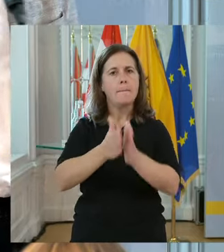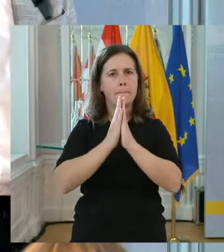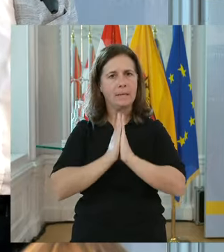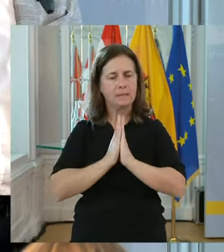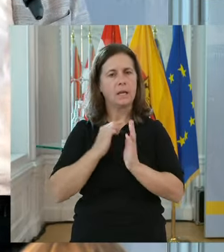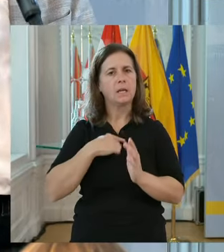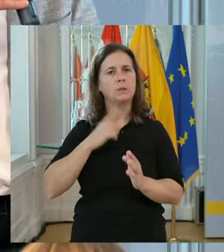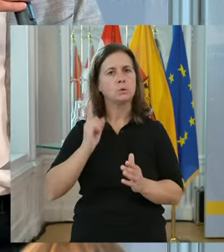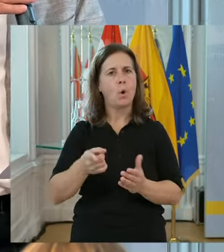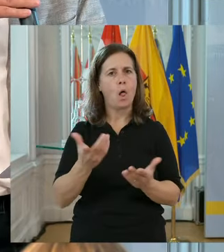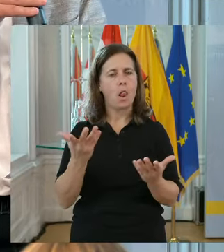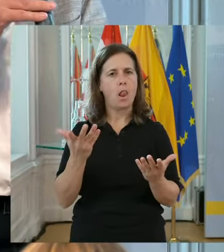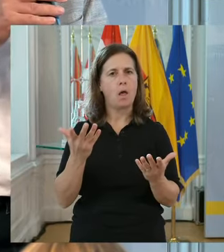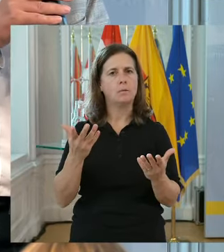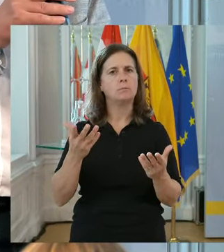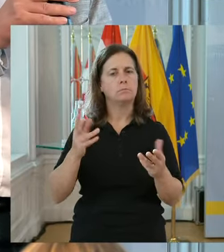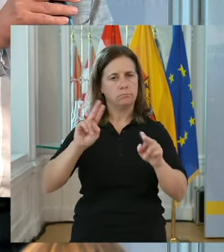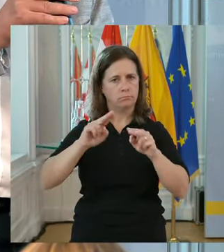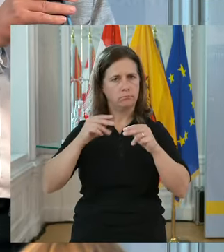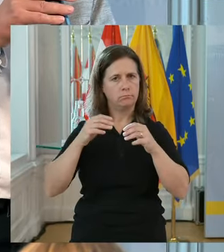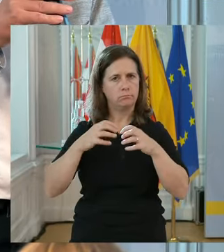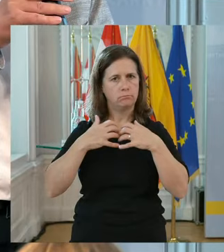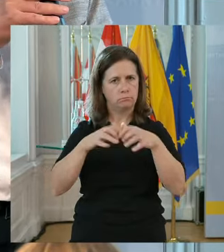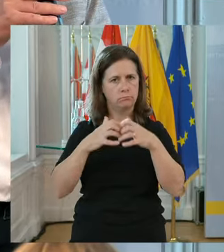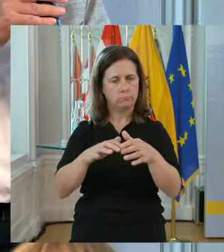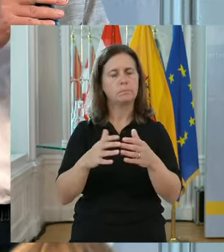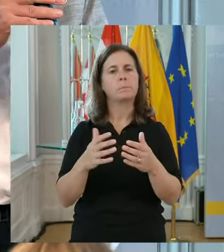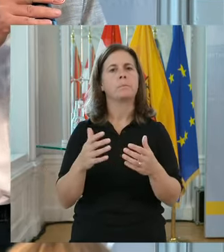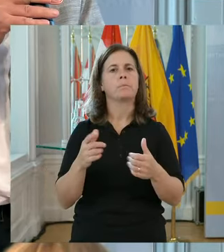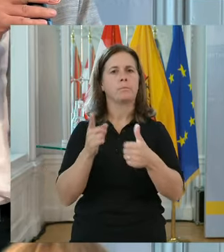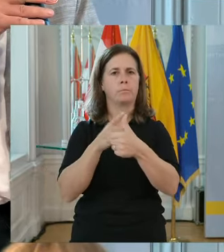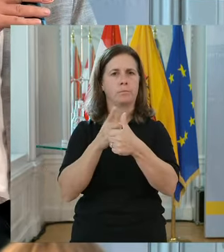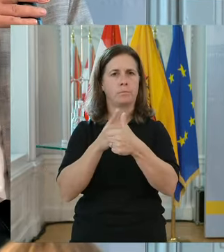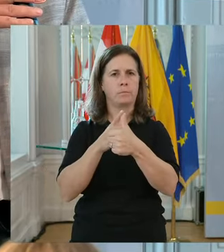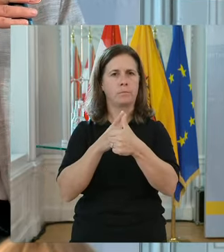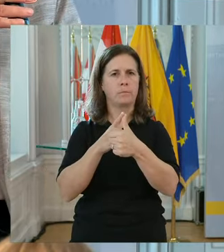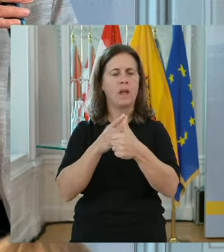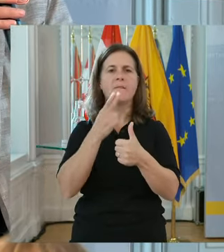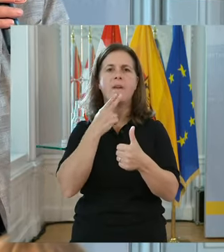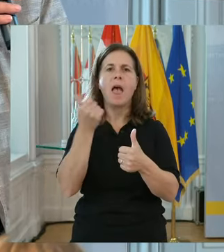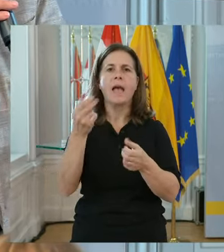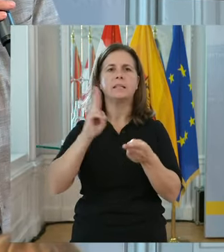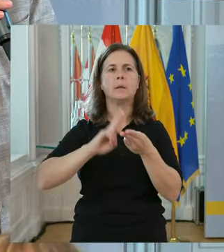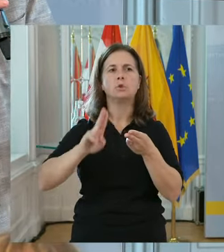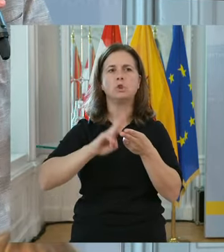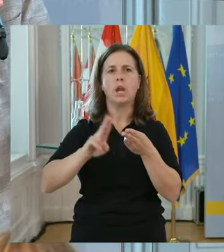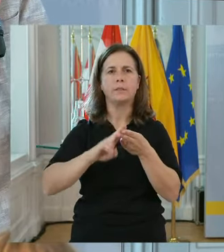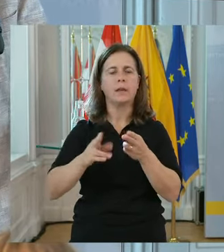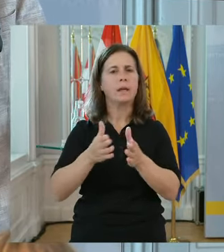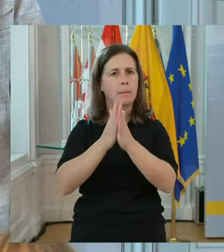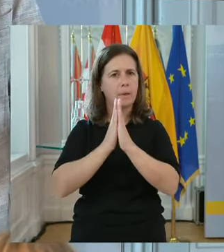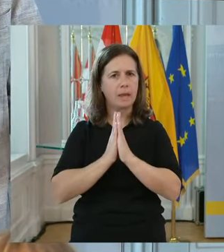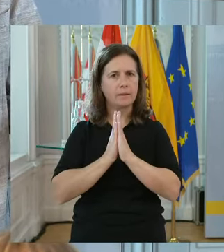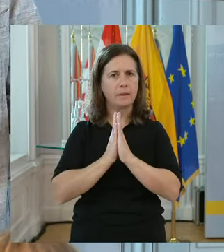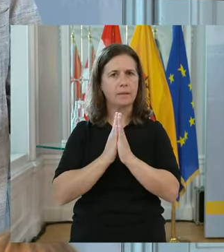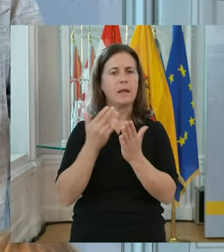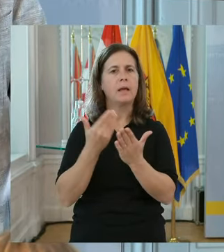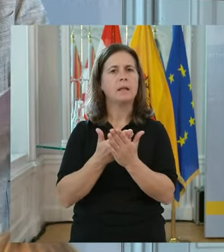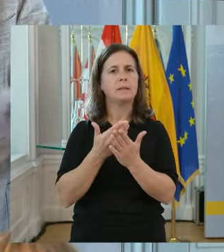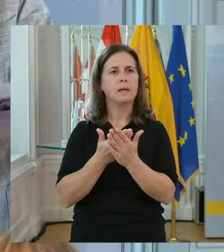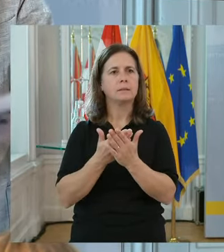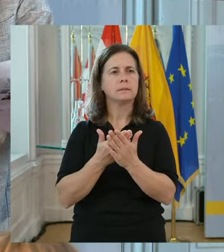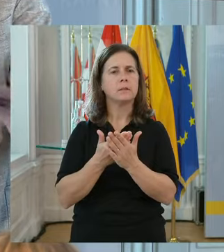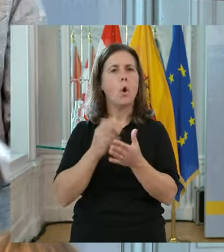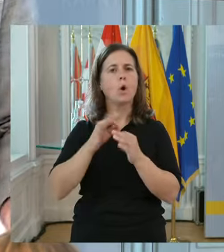hier zu verlautbaren. Das eine ist, es hat jemand im Chat gebeten,